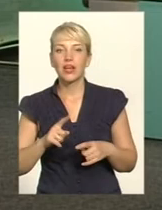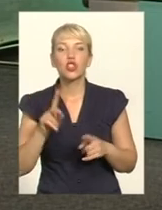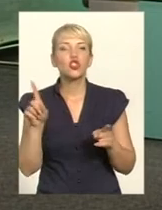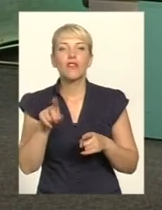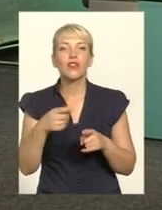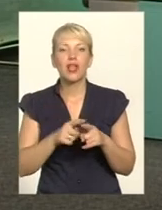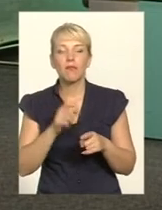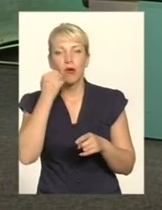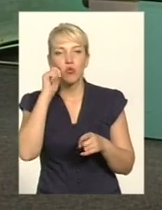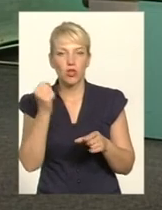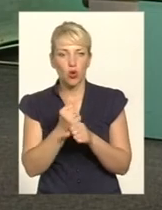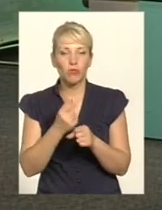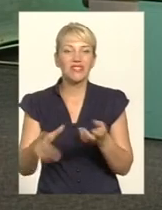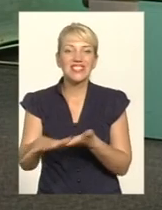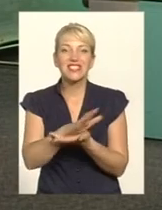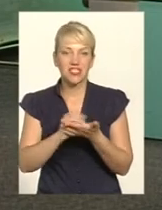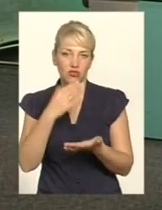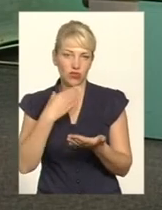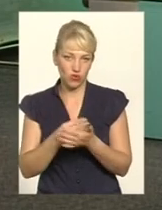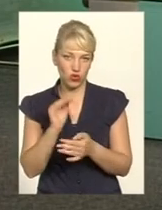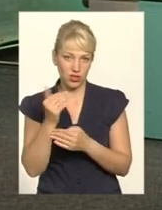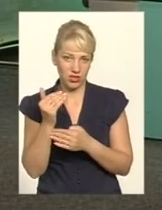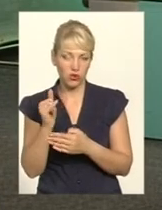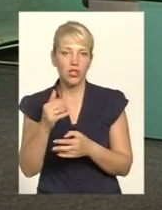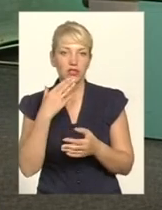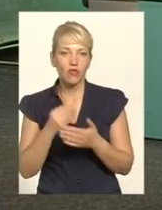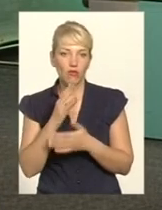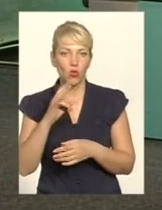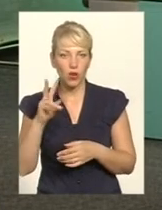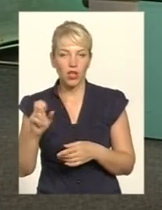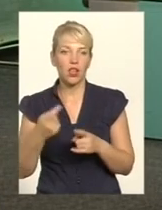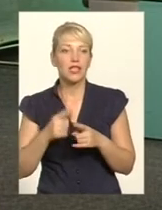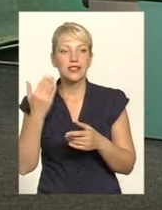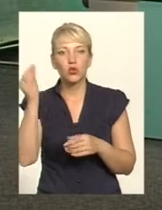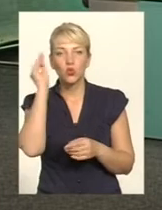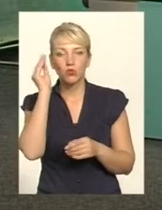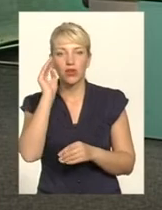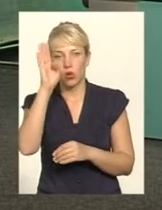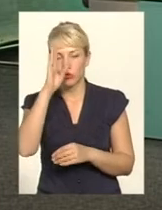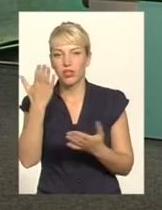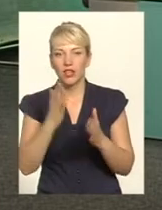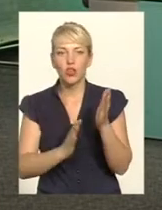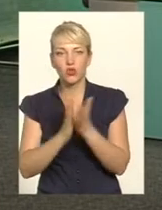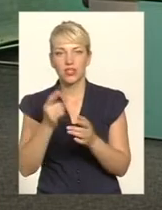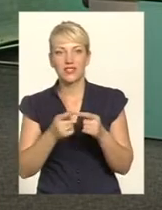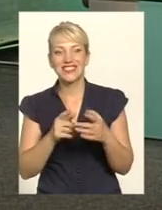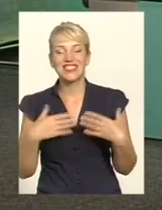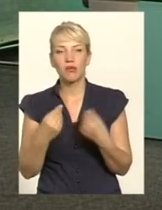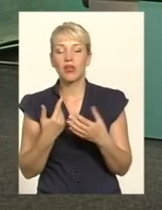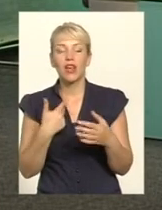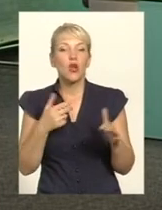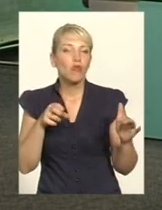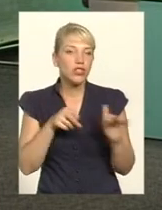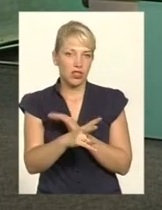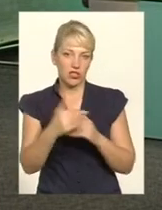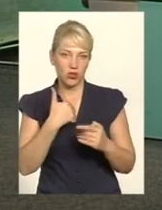повністю. Недарма основна теза цього фільму – це думка хлопчика, який росте в цій сім'ї. Він так хоче втікти з неї і